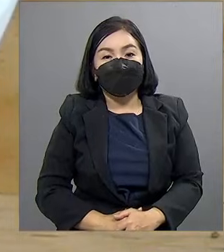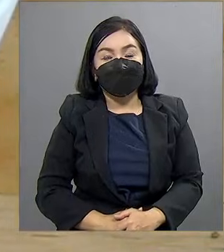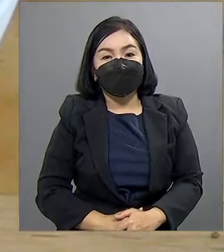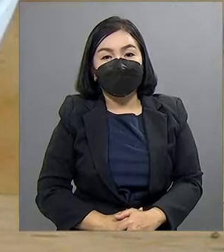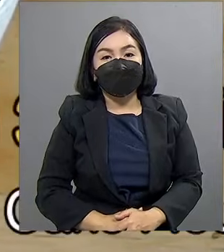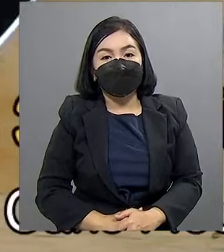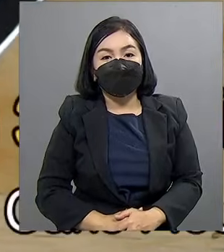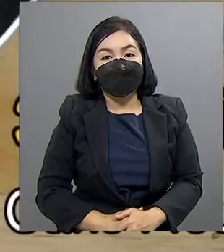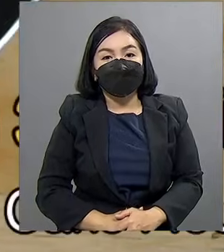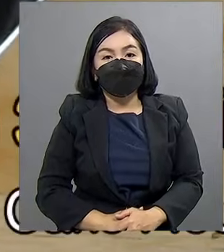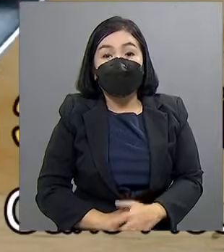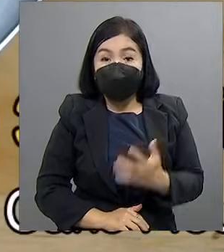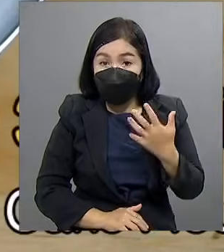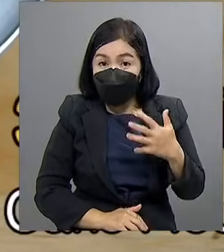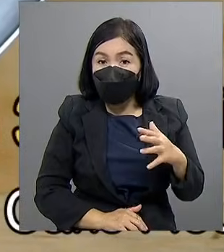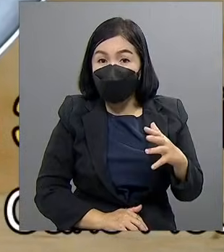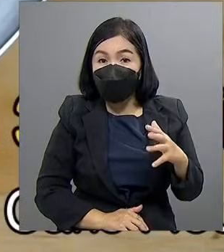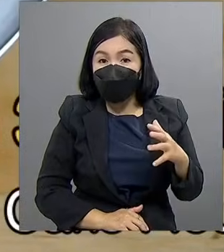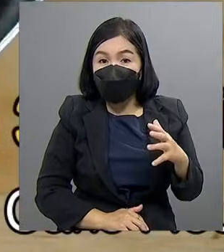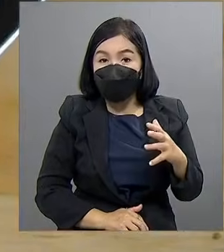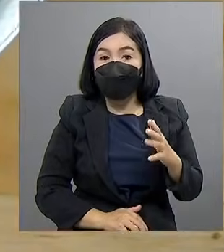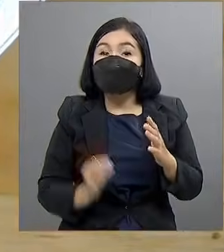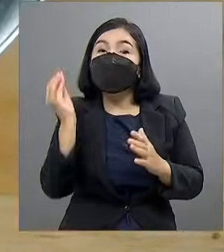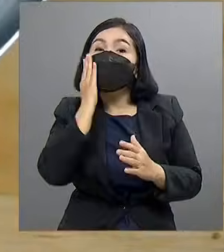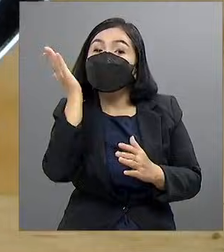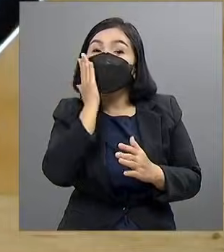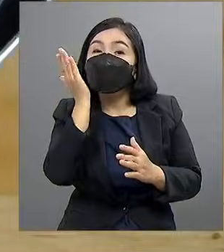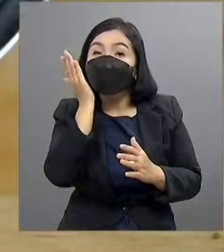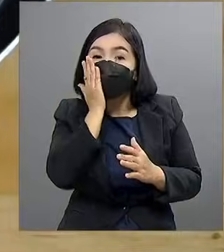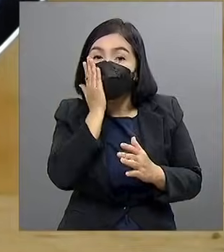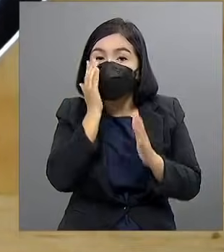จากนั้นนะครับผมก็ร่อนแป้งลงไปเป็นแป้งเค้กนะครับ